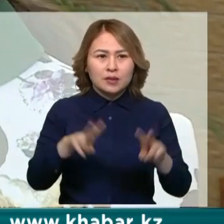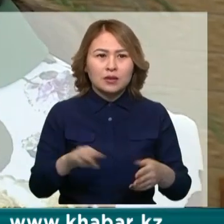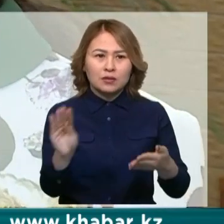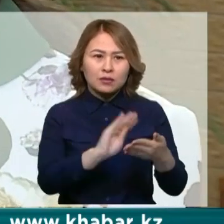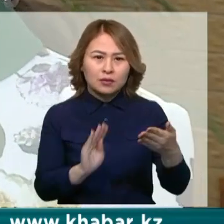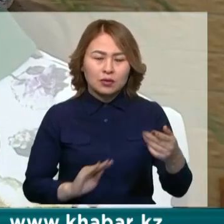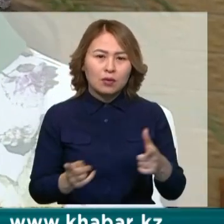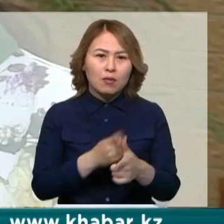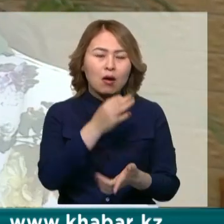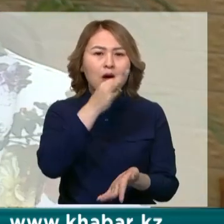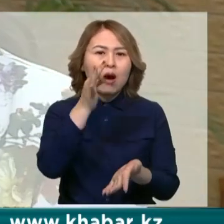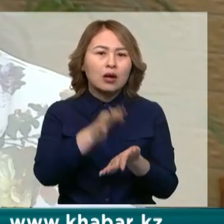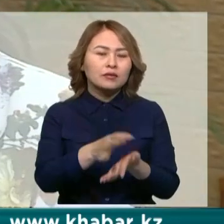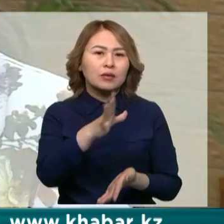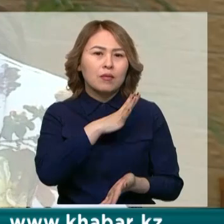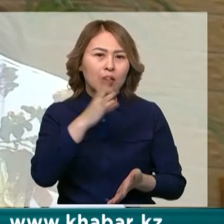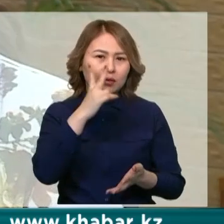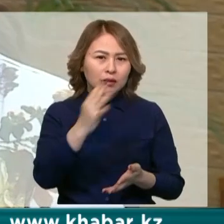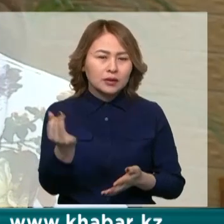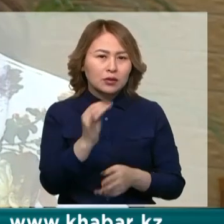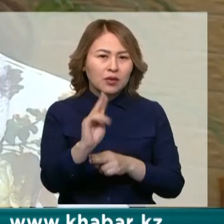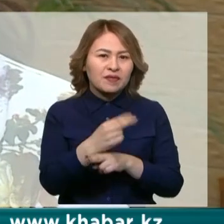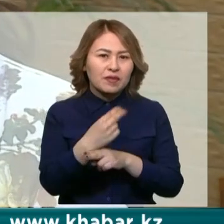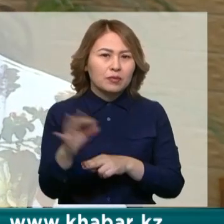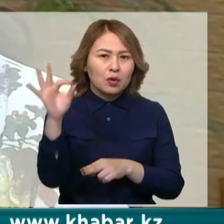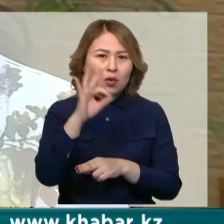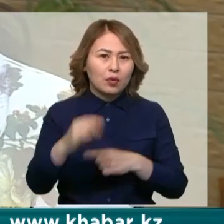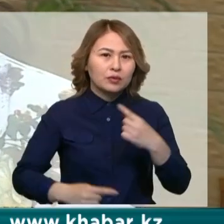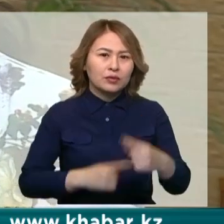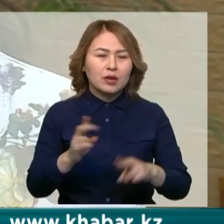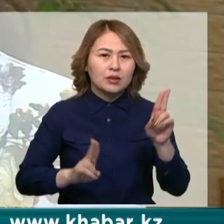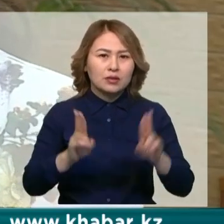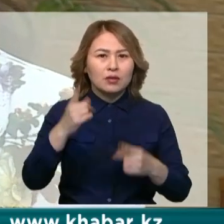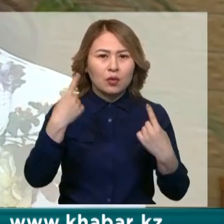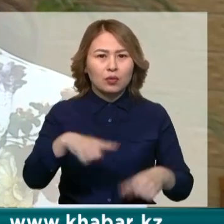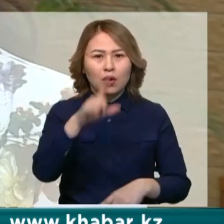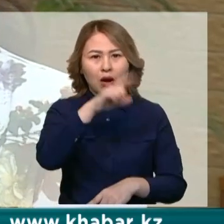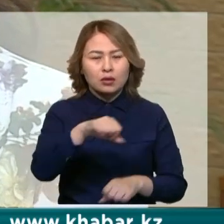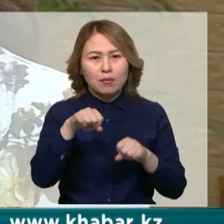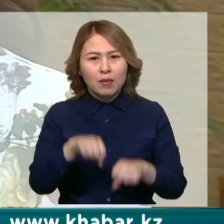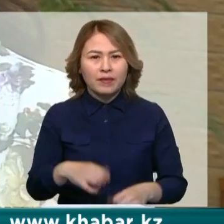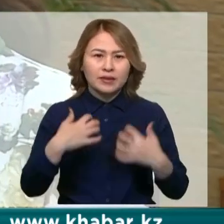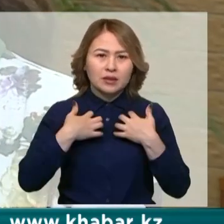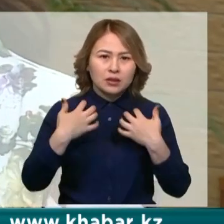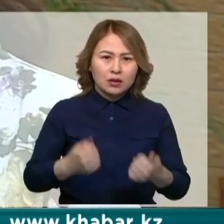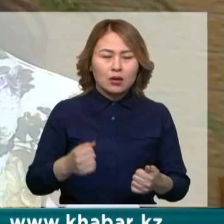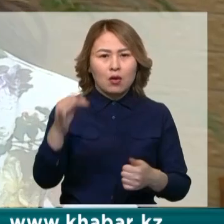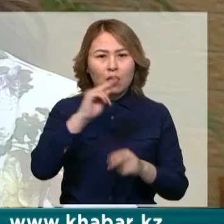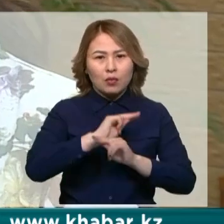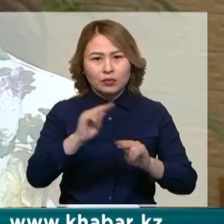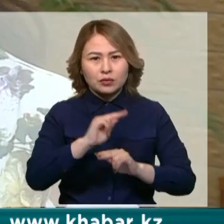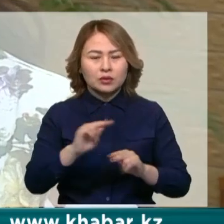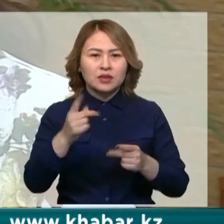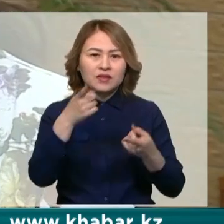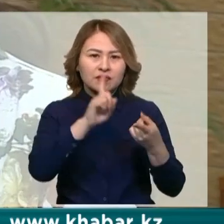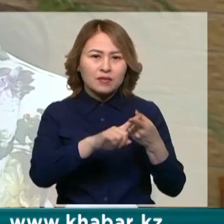оқып жауап іздедім. Сөйтсем еліміздегі бала тәрбиесіне әсер ететін гендерлік саясат, адам құқығын сақтау, денсаулық сақтау және білім беру жүйесіне